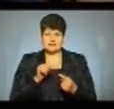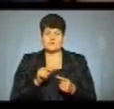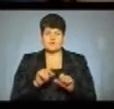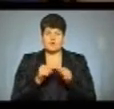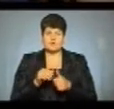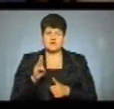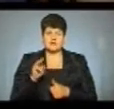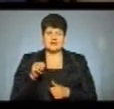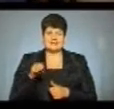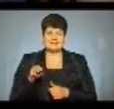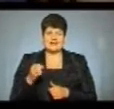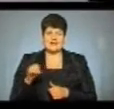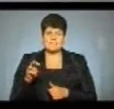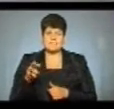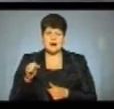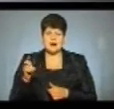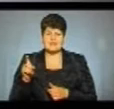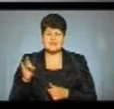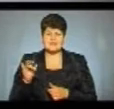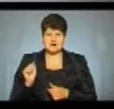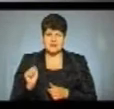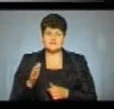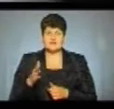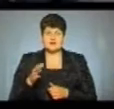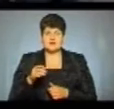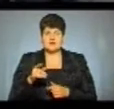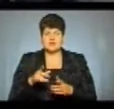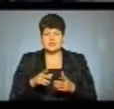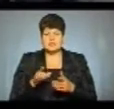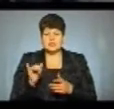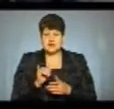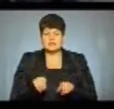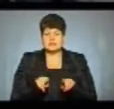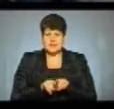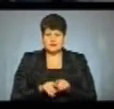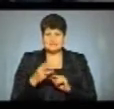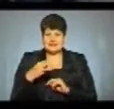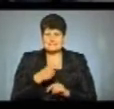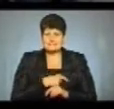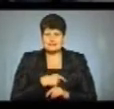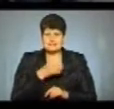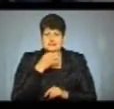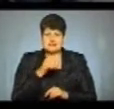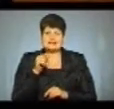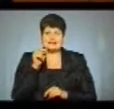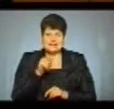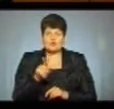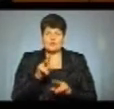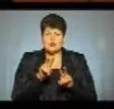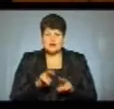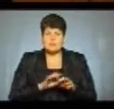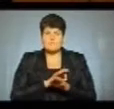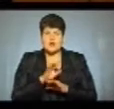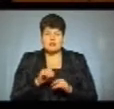Штайнмаєра. Пропозицію вніс Віктор Шумада, представник фракції «Європейська солідарність». Також 30 депутатів висловилися за те, щоб розглянути проєкт